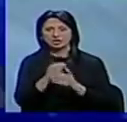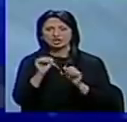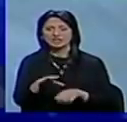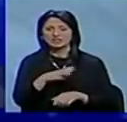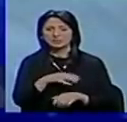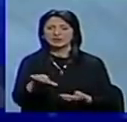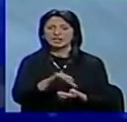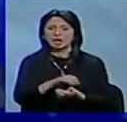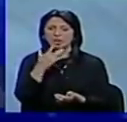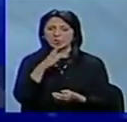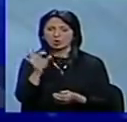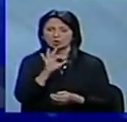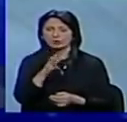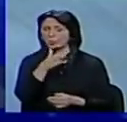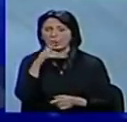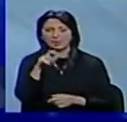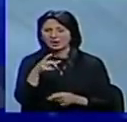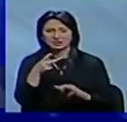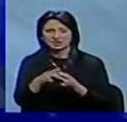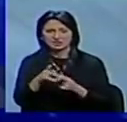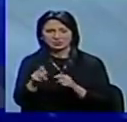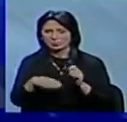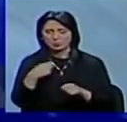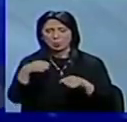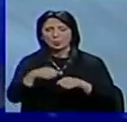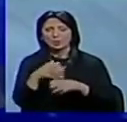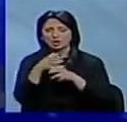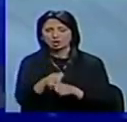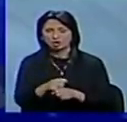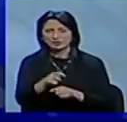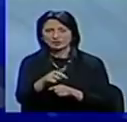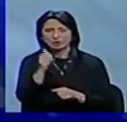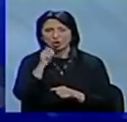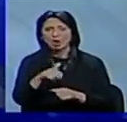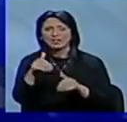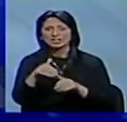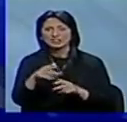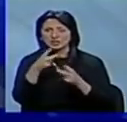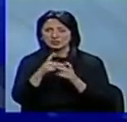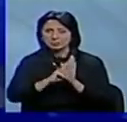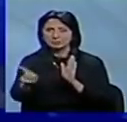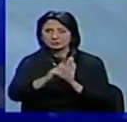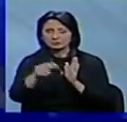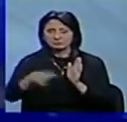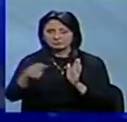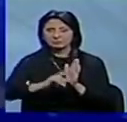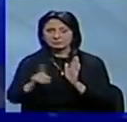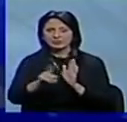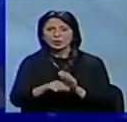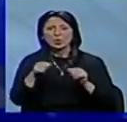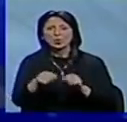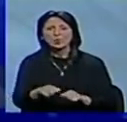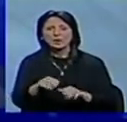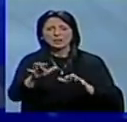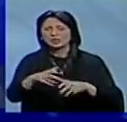იყოს ნარკოპოლიტიკასთან მიმართებაში უამრავი ადამიანი, რომელსაც ან უფლებები აქვს შეზღუდული და ყოველკვირა დაარბენილებენ, მაგათად პრობაციის სამსახურში ხელი მოაწეროს, ან რაღაც